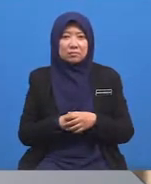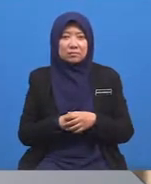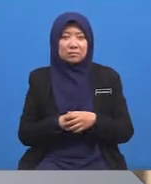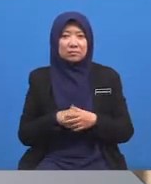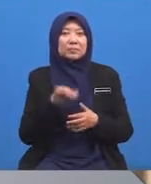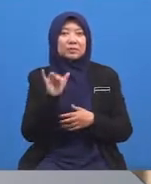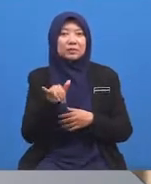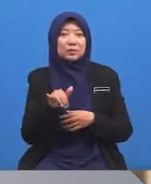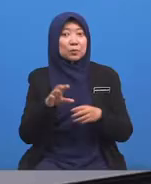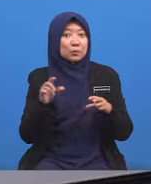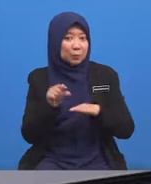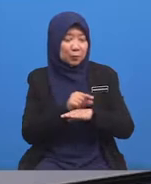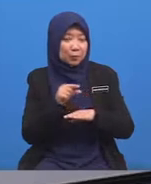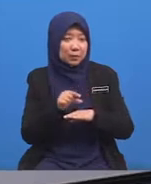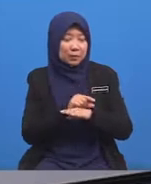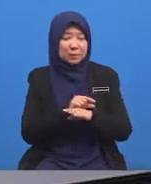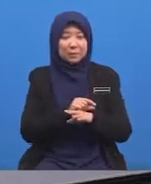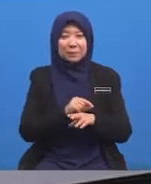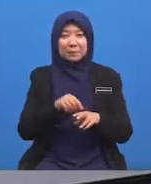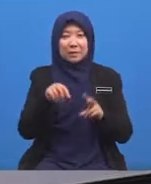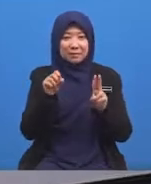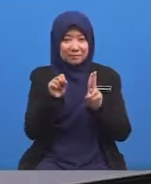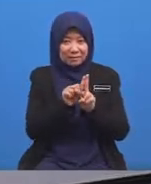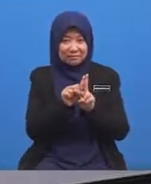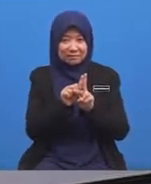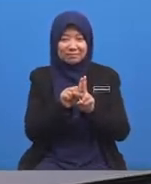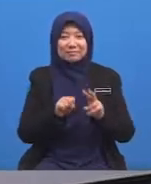Ya, mari kita gunakan magnet.